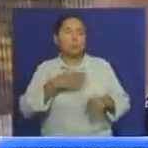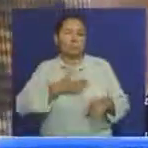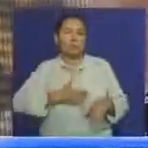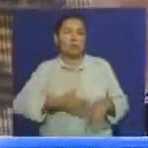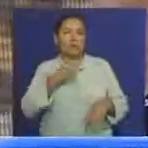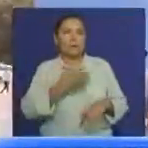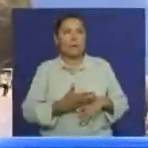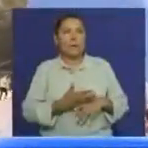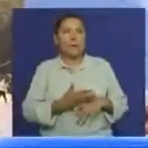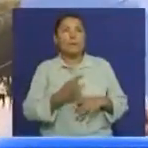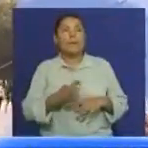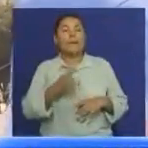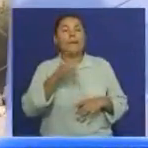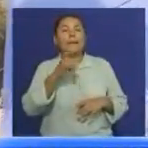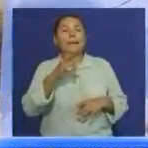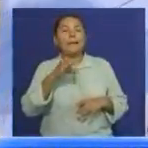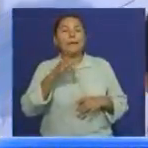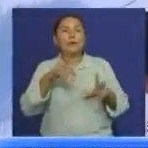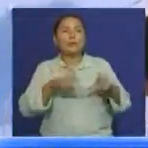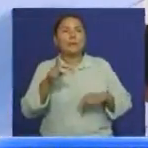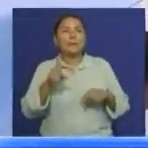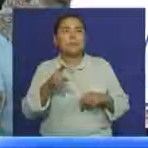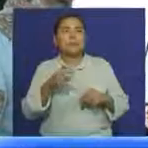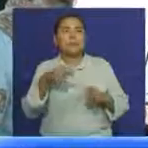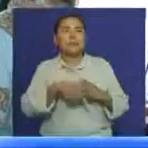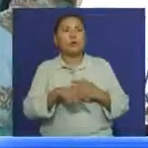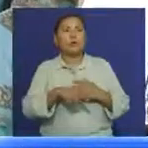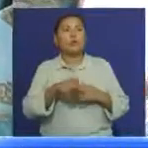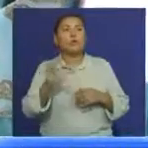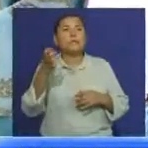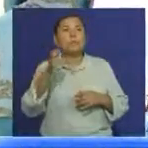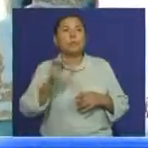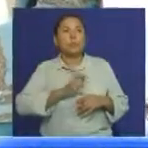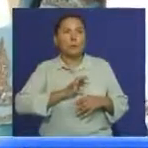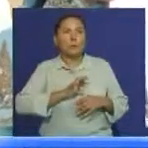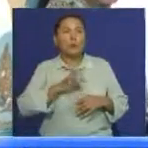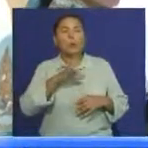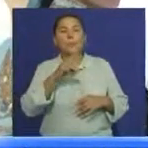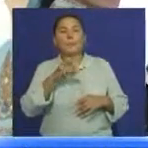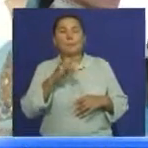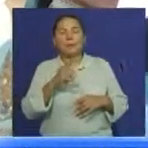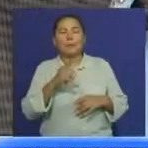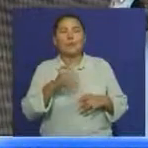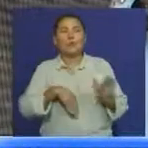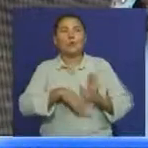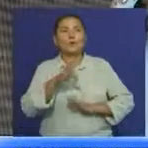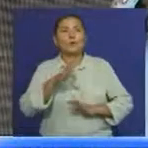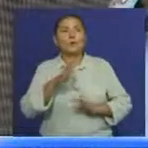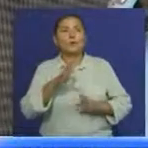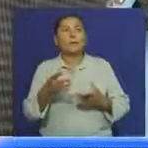2-ші орынды Ерасыл Аманжолып, элита деп аталатын ересектер арасында күміс медальді Дарын Қонысбаев қанжығасына байлады. Үздік шыққан ондық